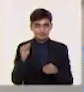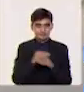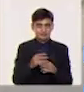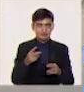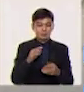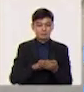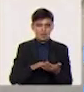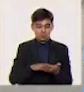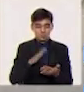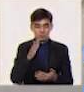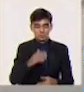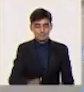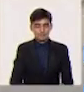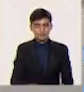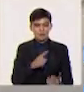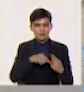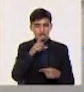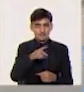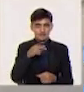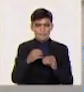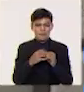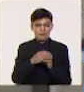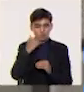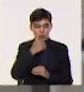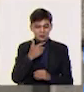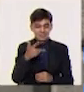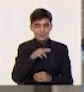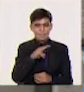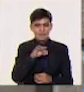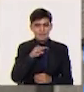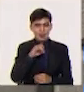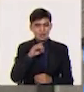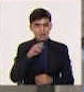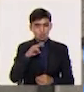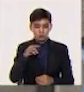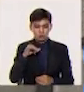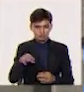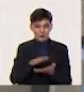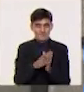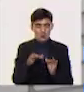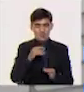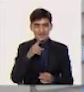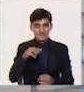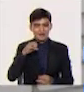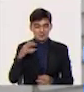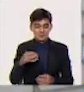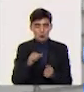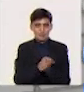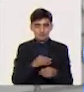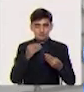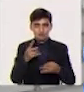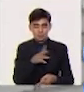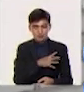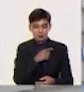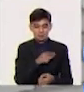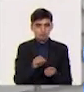шештік. Мамандардың айтуынша, кәсіпкер 2015 жылы жасалған шартты меморандум негізінде газ құбырларын Қазтрансгаз аймаққа беру керек болған. Бірақ ол